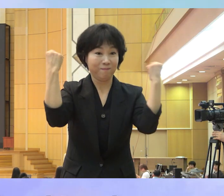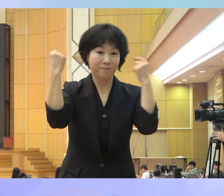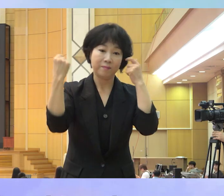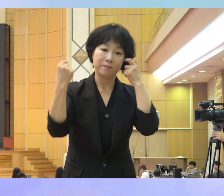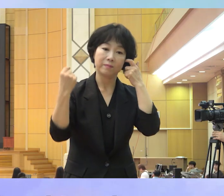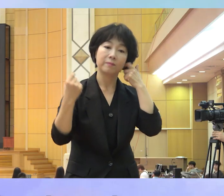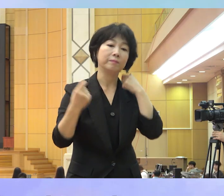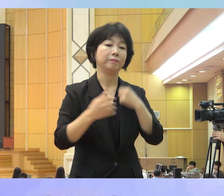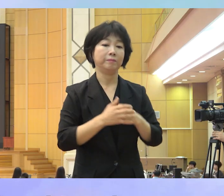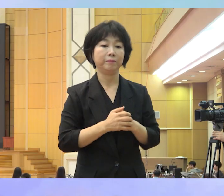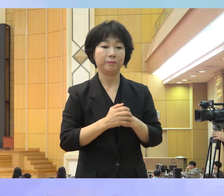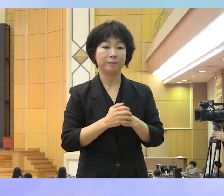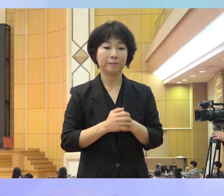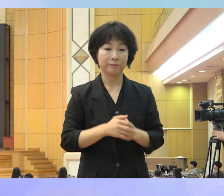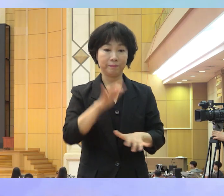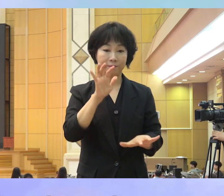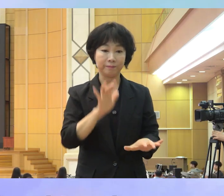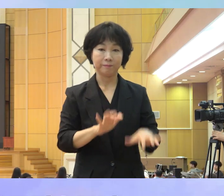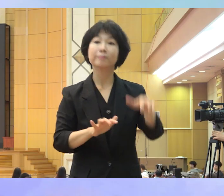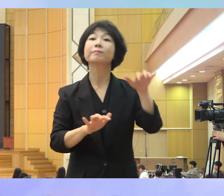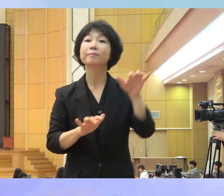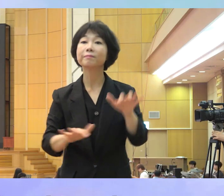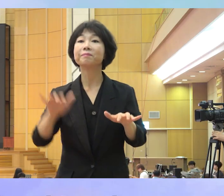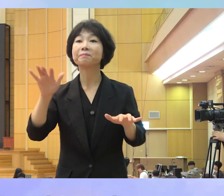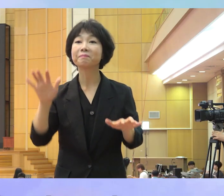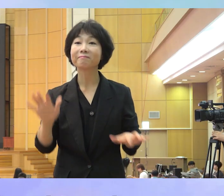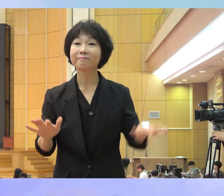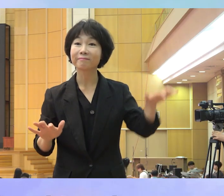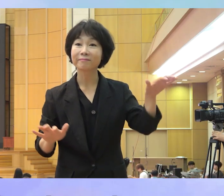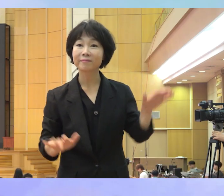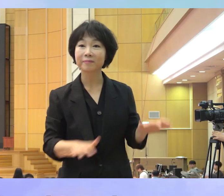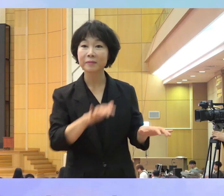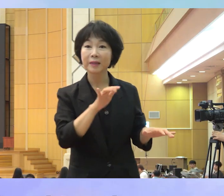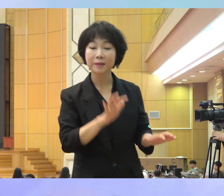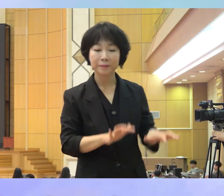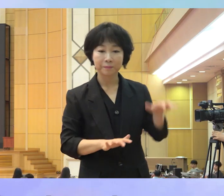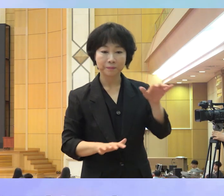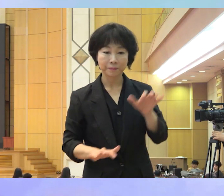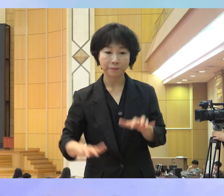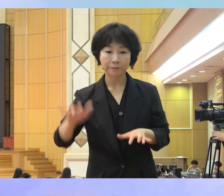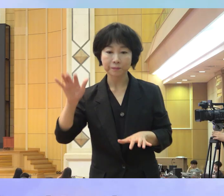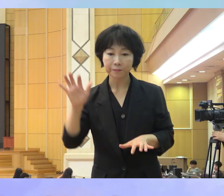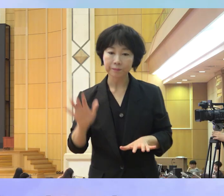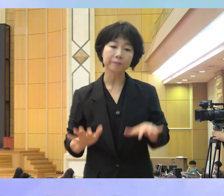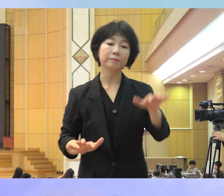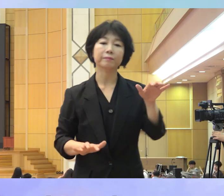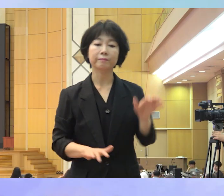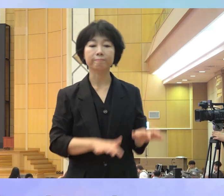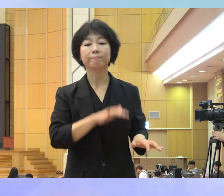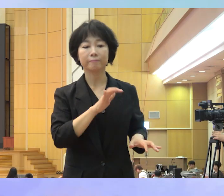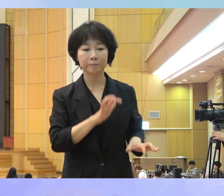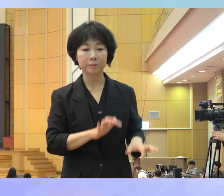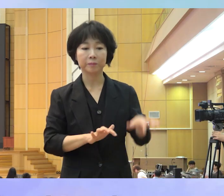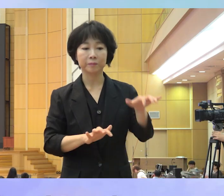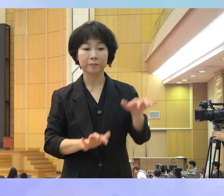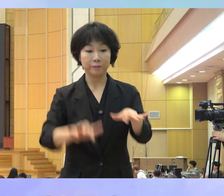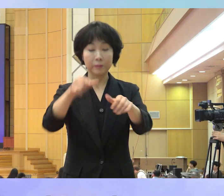가사를 생각하시면서 3절부터 주님께 찬양하시겠습니다. 구주 예수 의지하여,